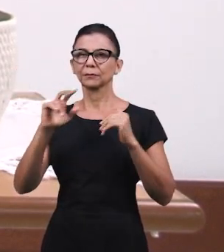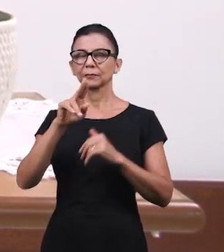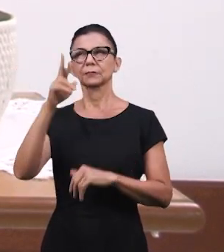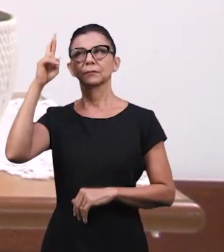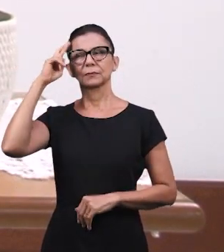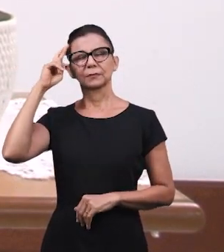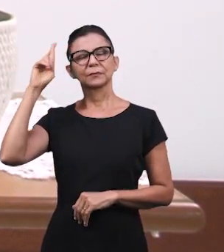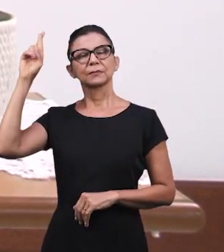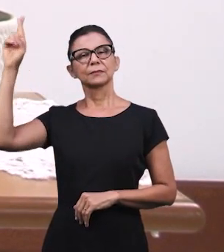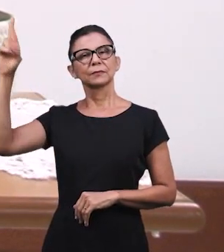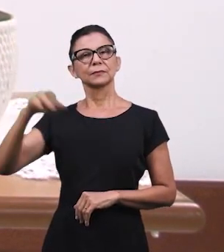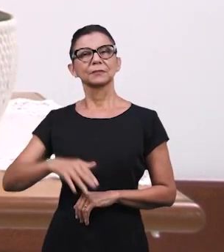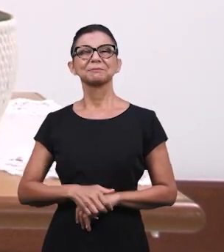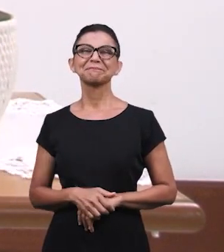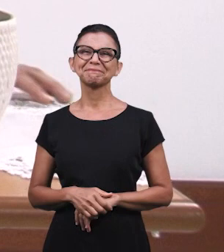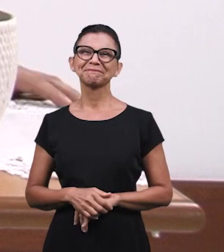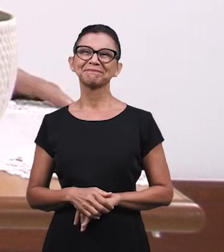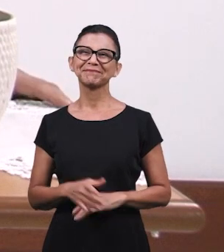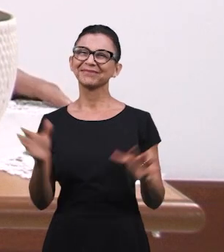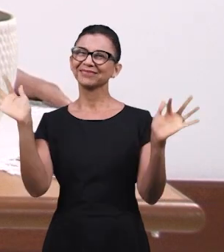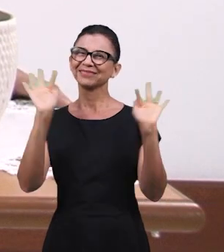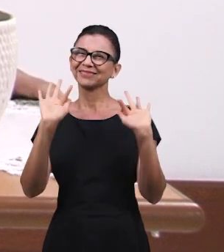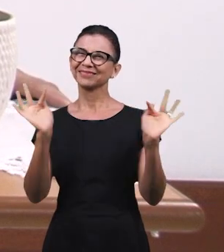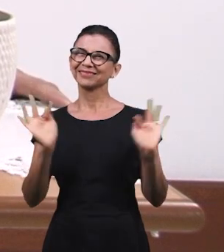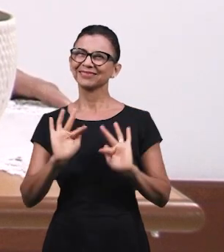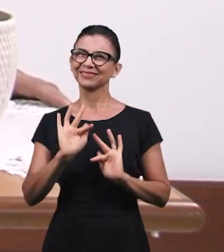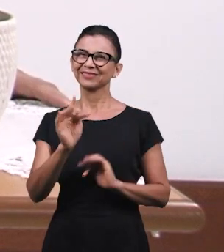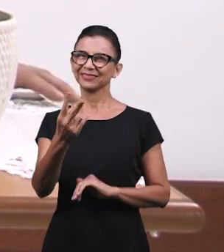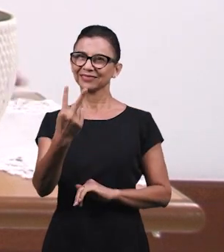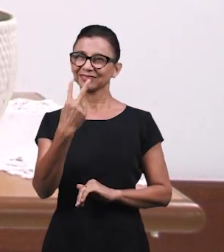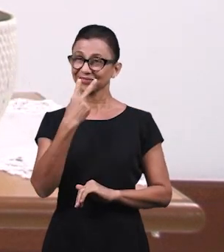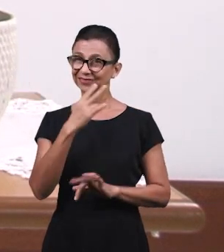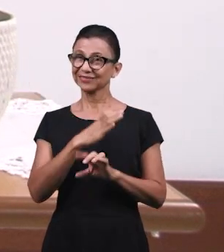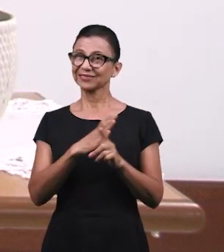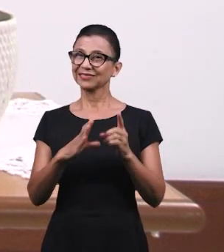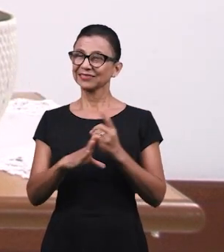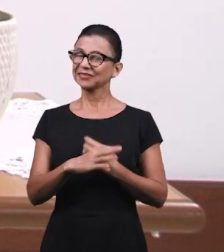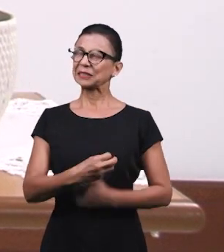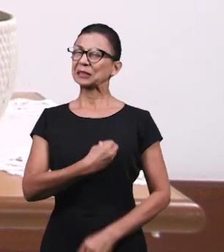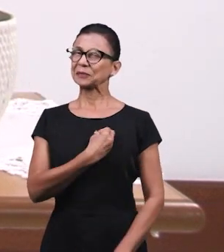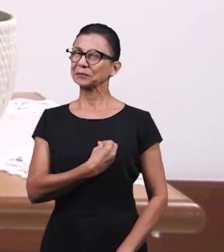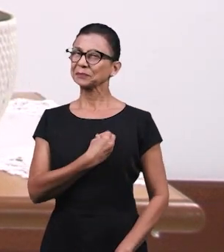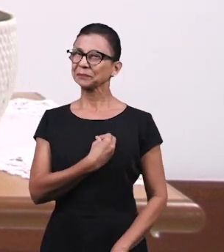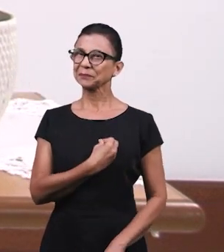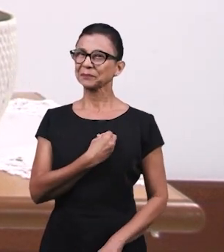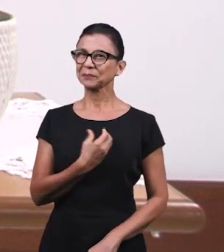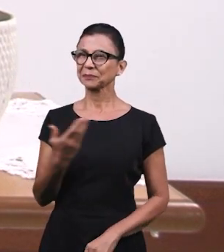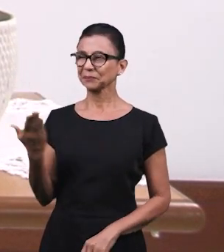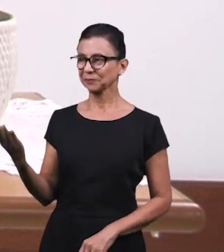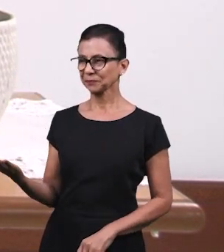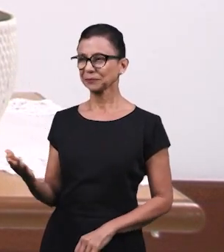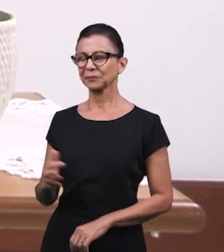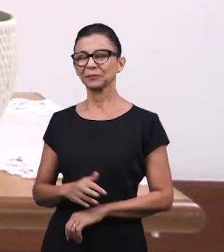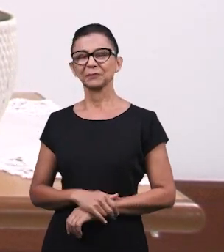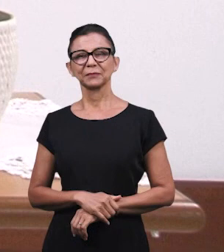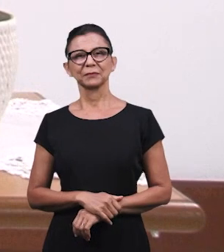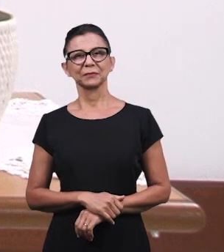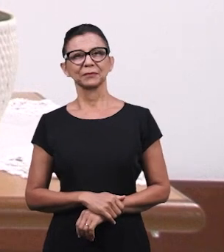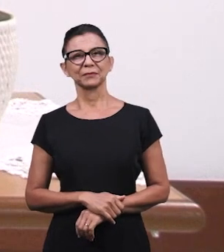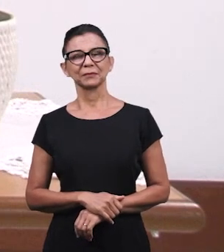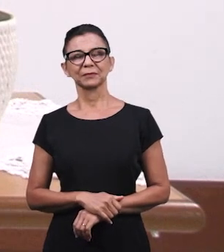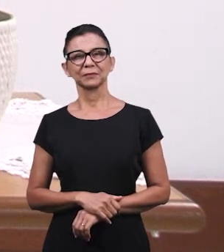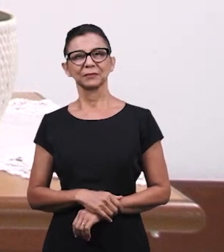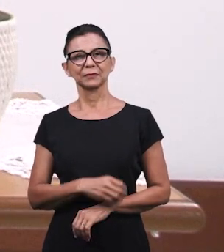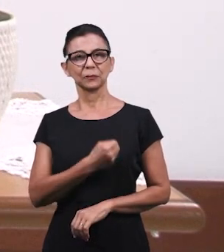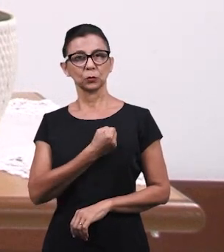имя Господне. Мы рады вашему присутствию, вашему участию. Также в этот момент на экране появился номер телефона